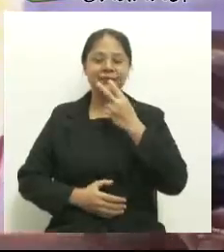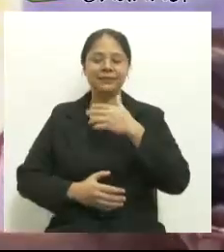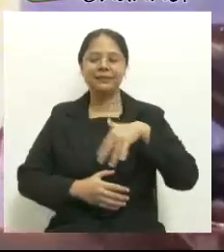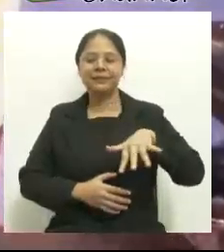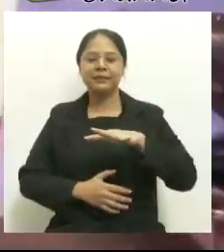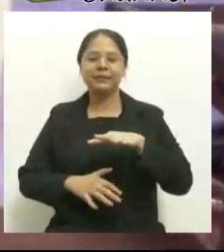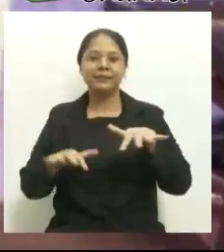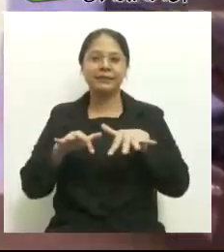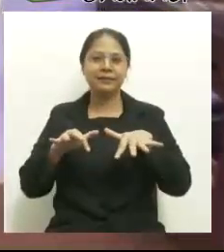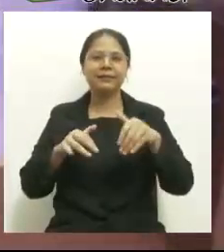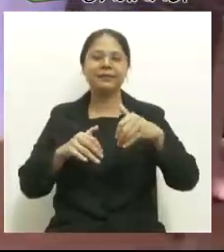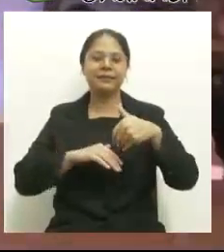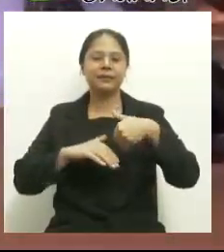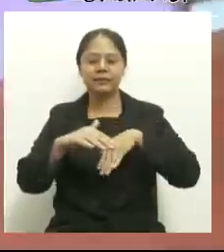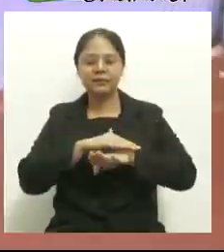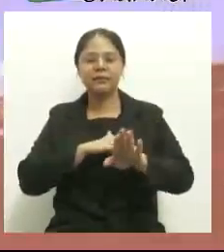มาจากห้องเรียนได้เลยค่ะ